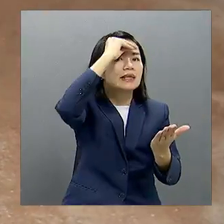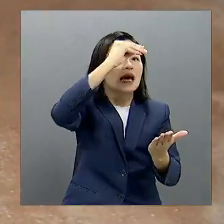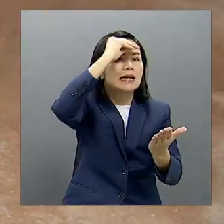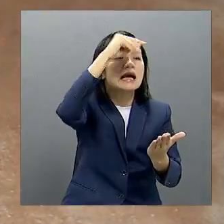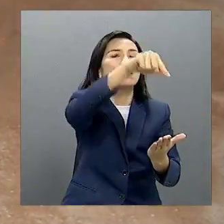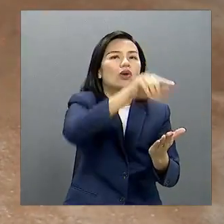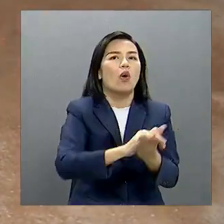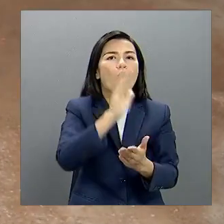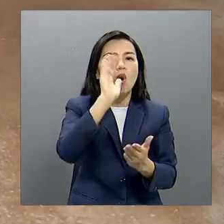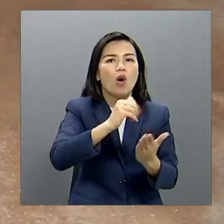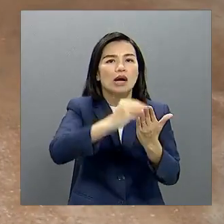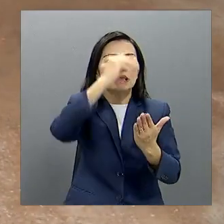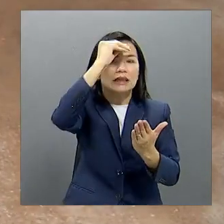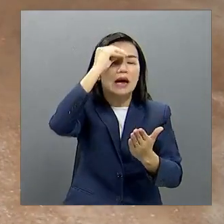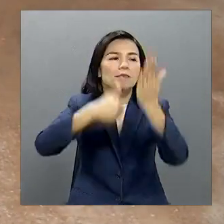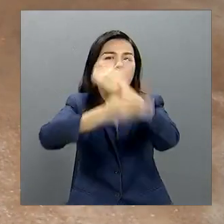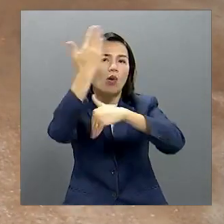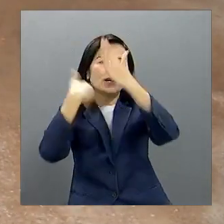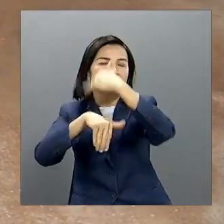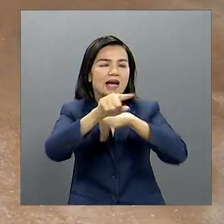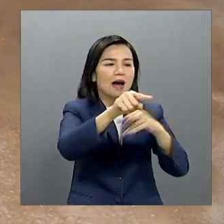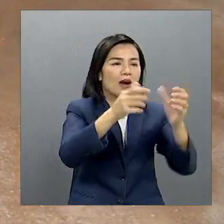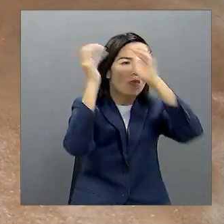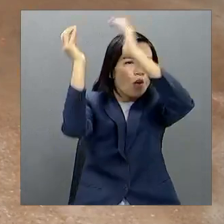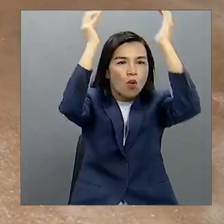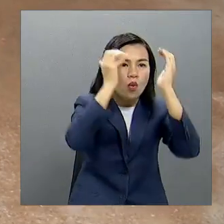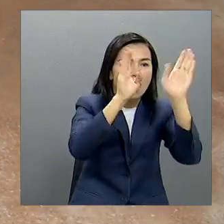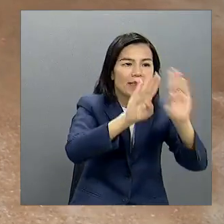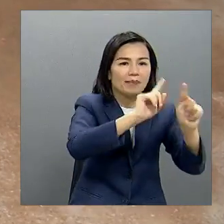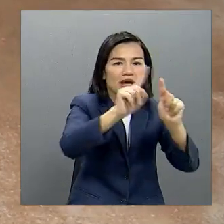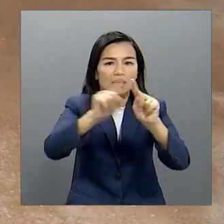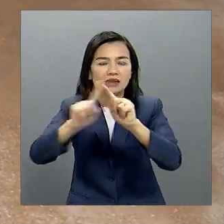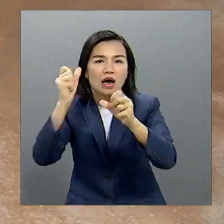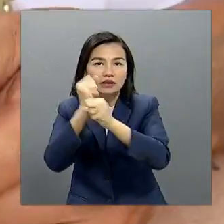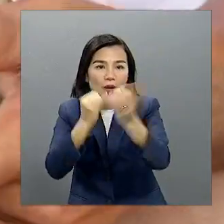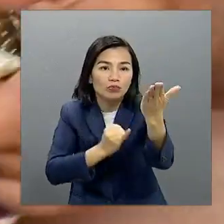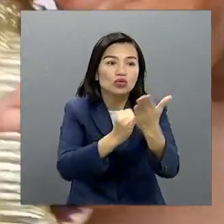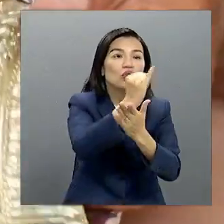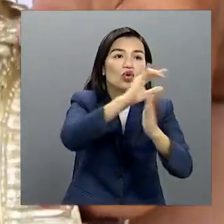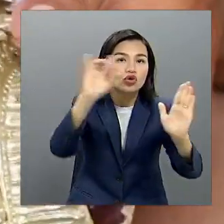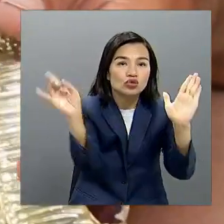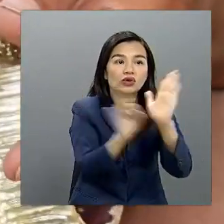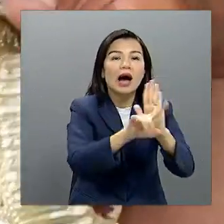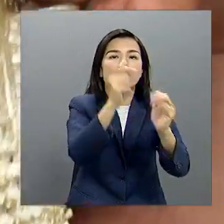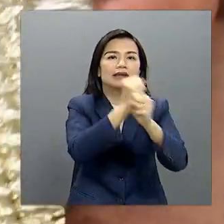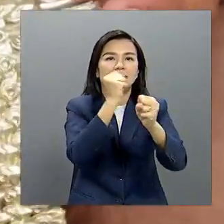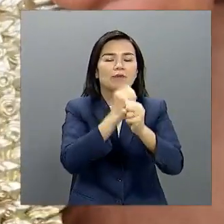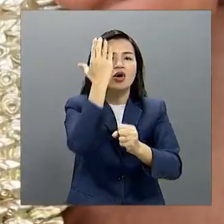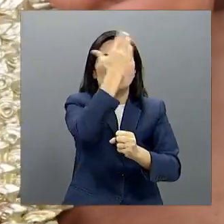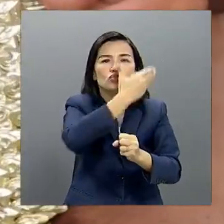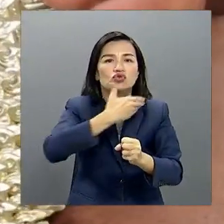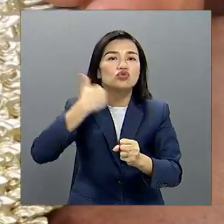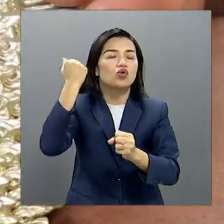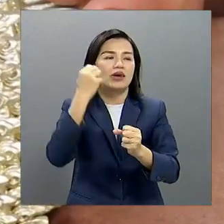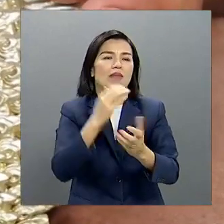เป็นมาของงานต่างๆเพื่อทำให้ถูกต้องจนตนเองนั้นสามารถสร้างหัวโขนได้อย่างสวยงามและยึดอาชีพการ